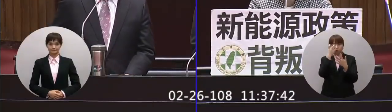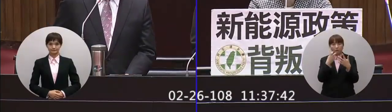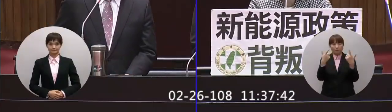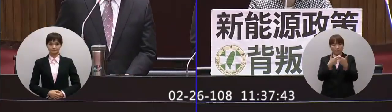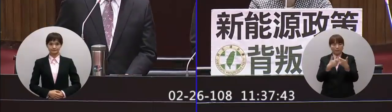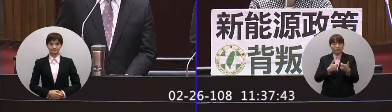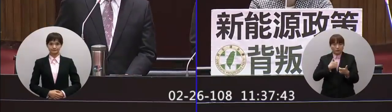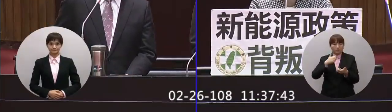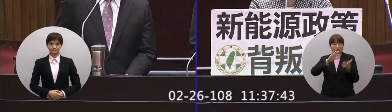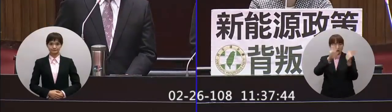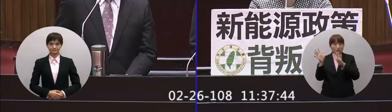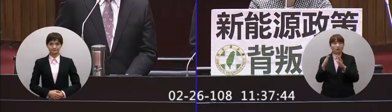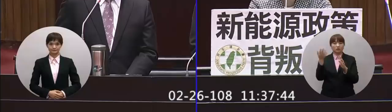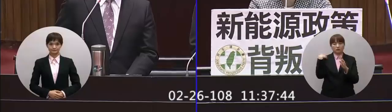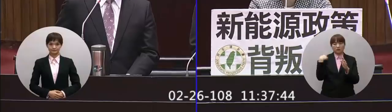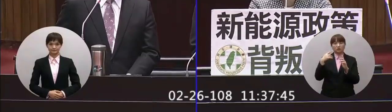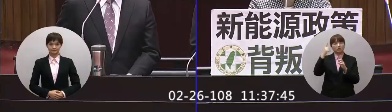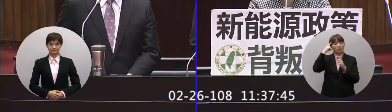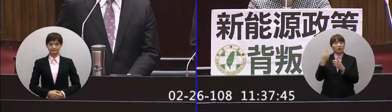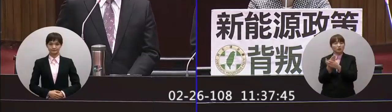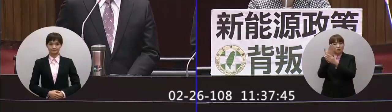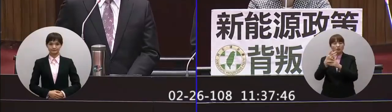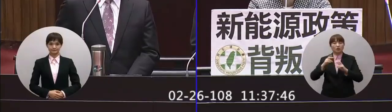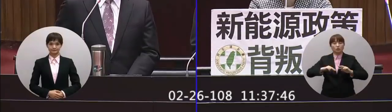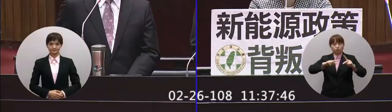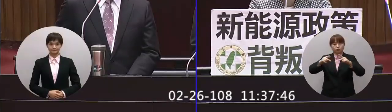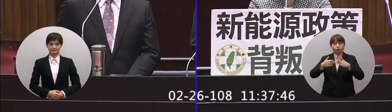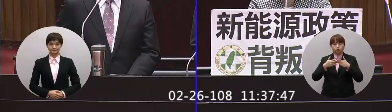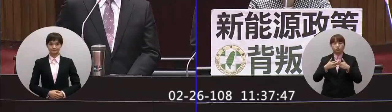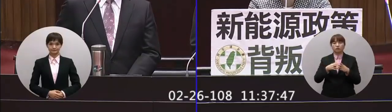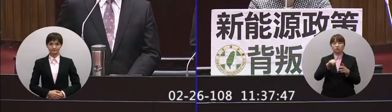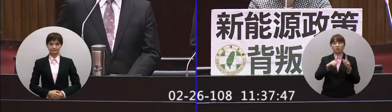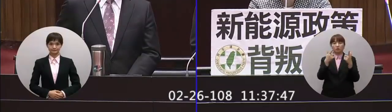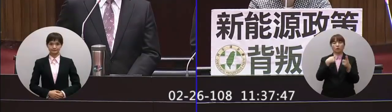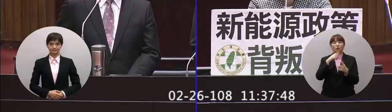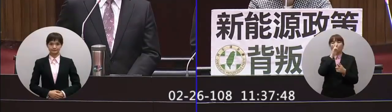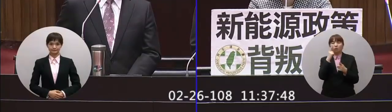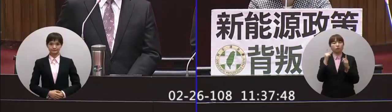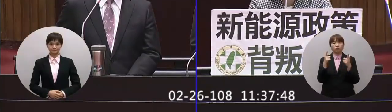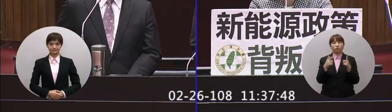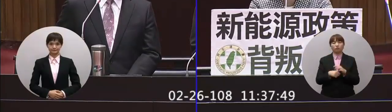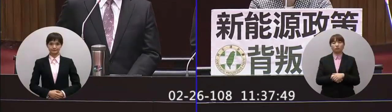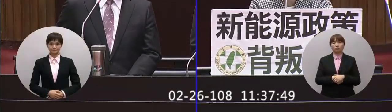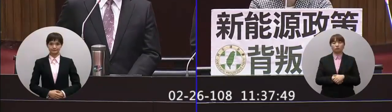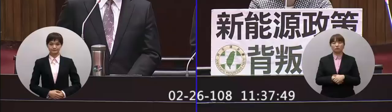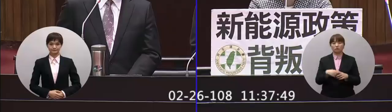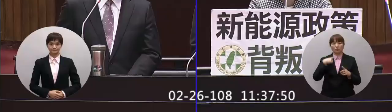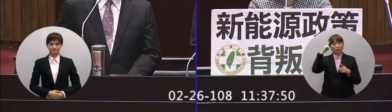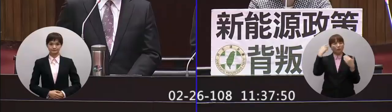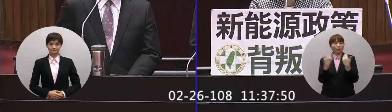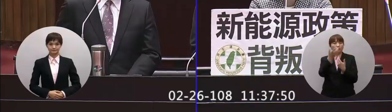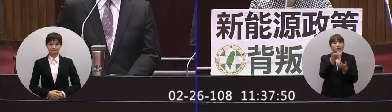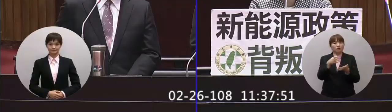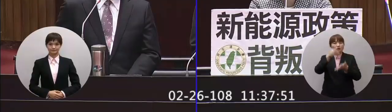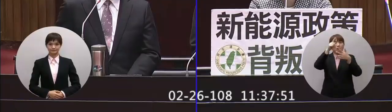的去修正过去的一些主张跟路线跟看法，这个不叫做变来变去。所以本席非常反对你刚